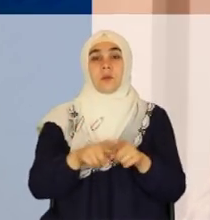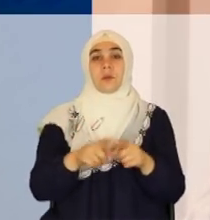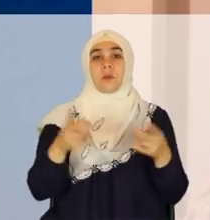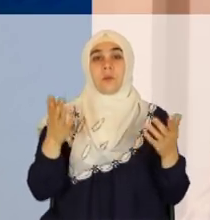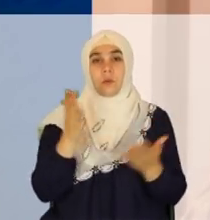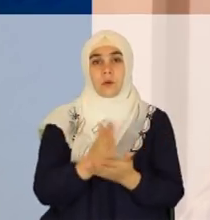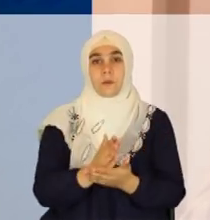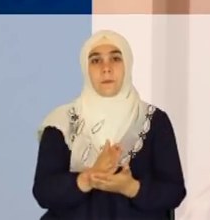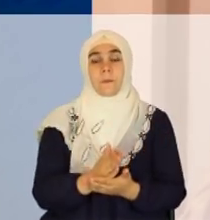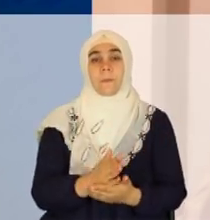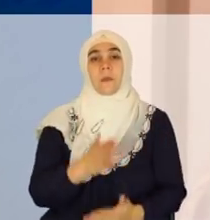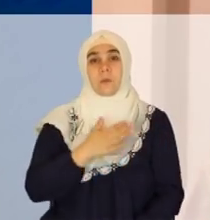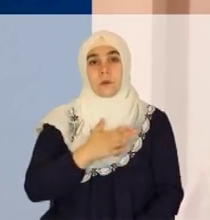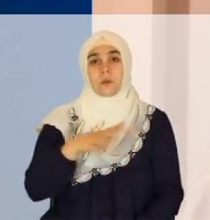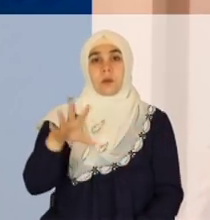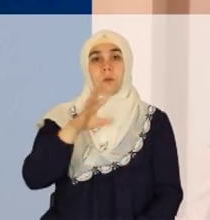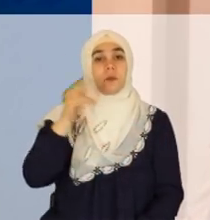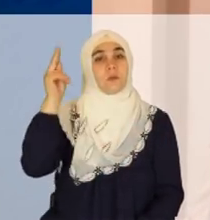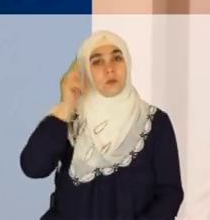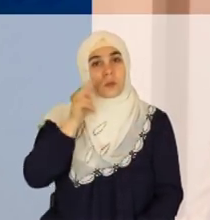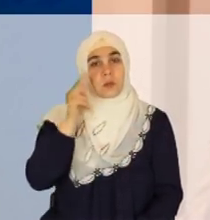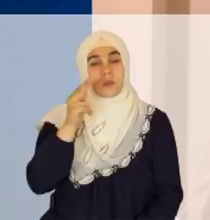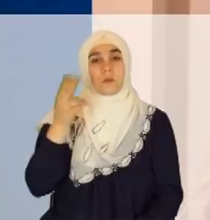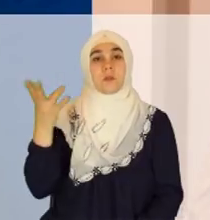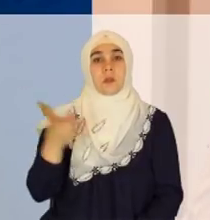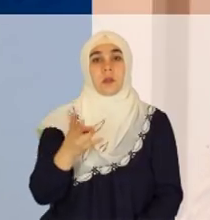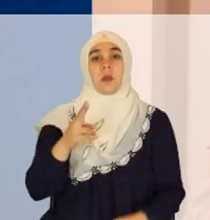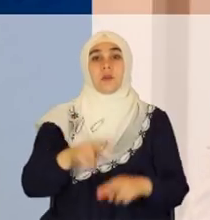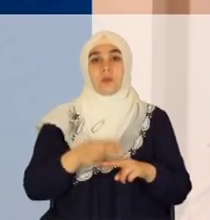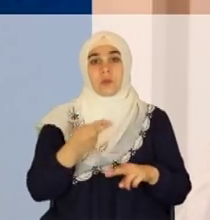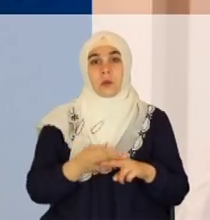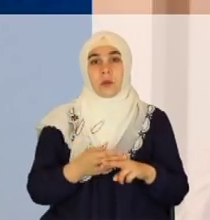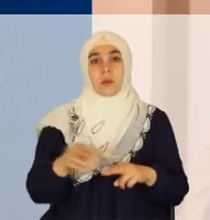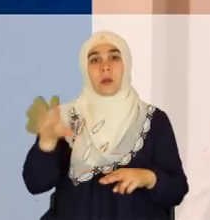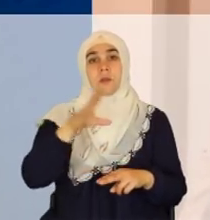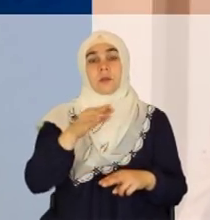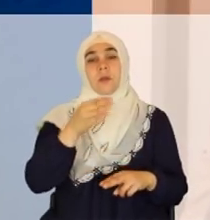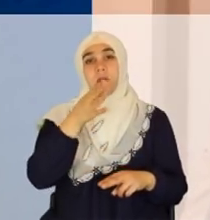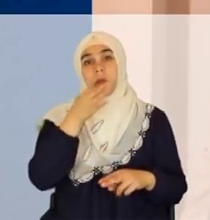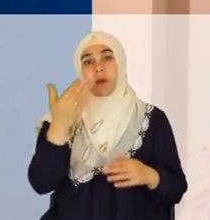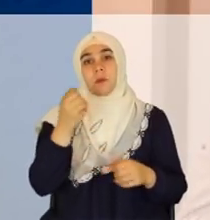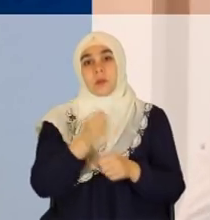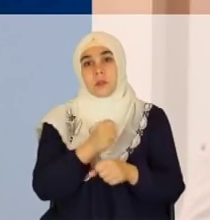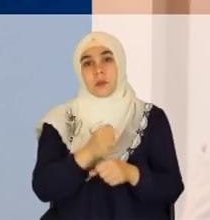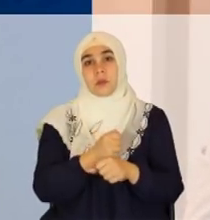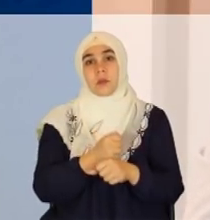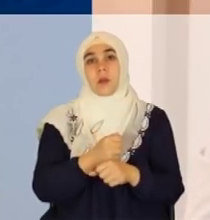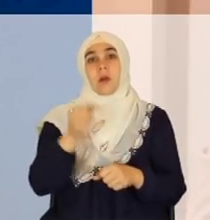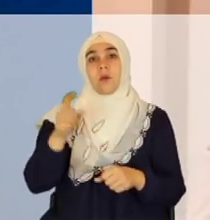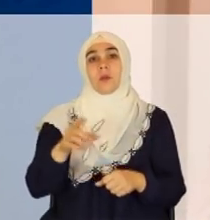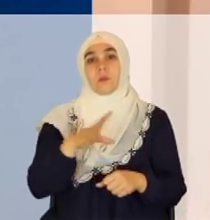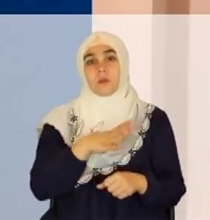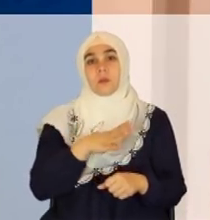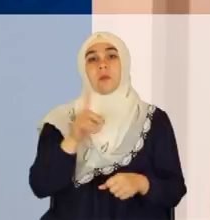bo'ladi. Biz mana shularni o'rganishimiz kerak. Ana shunda shularni yo'liga qo'yganimizda oramizda